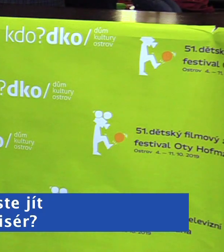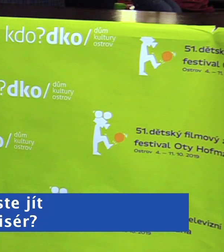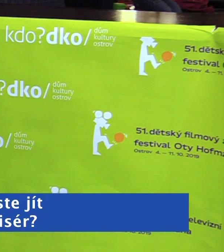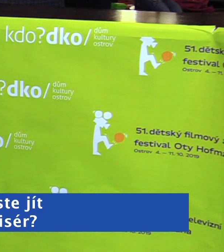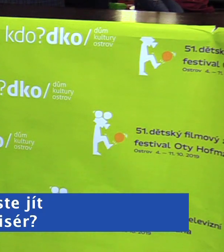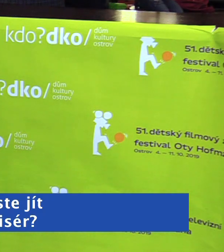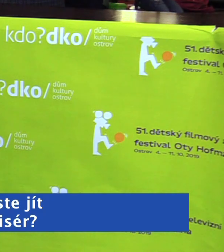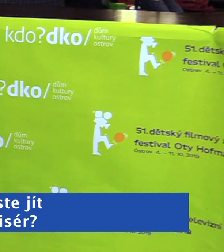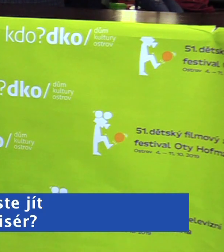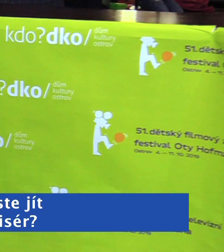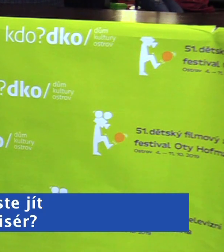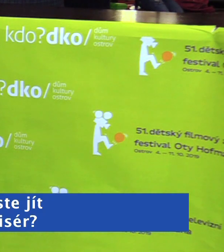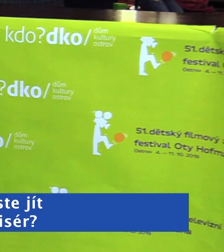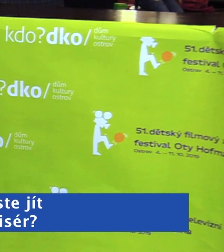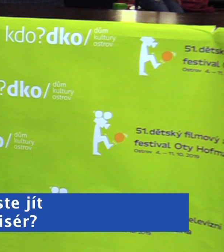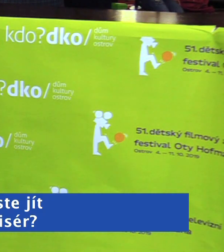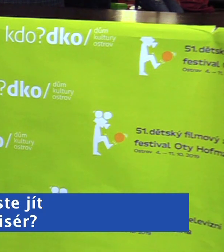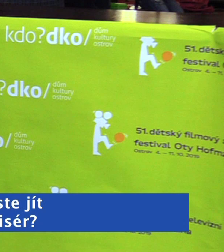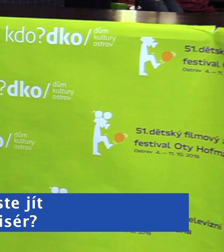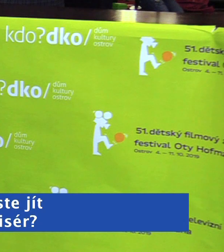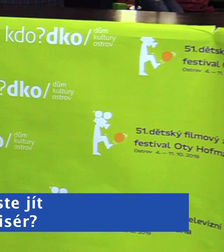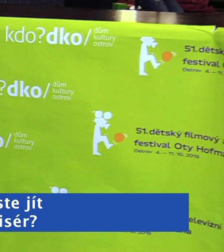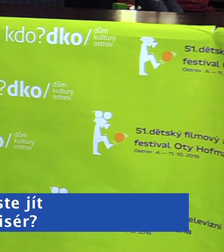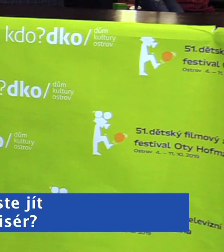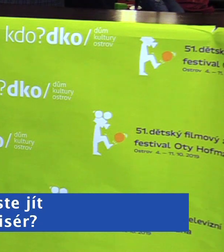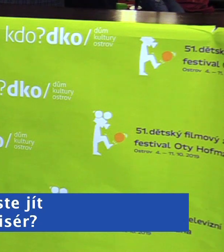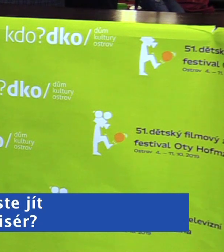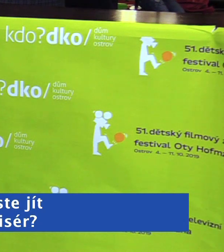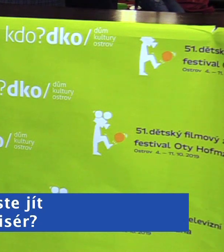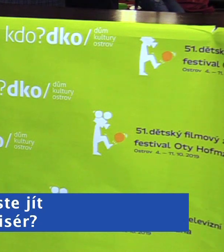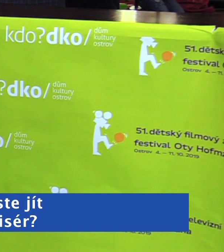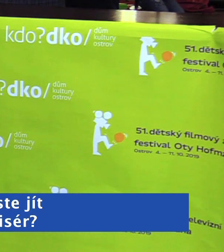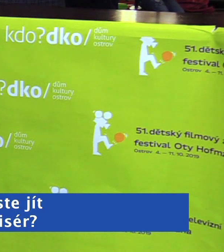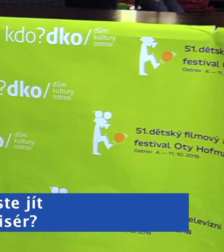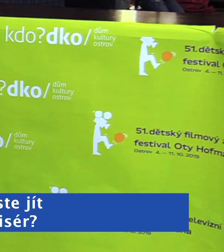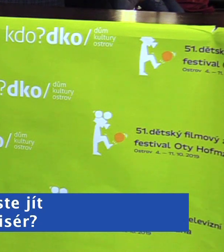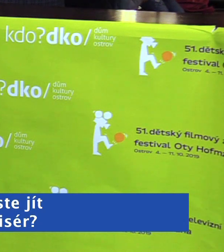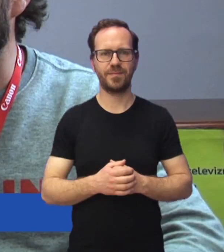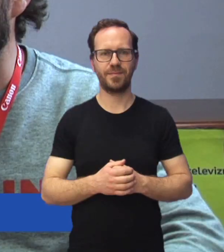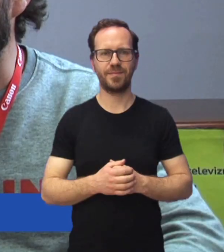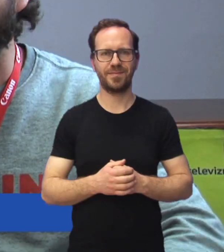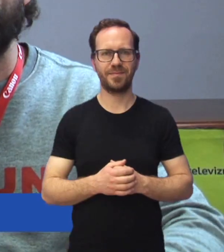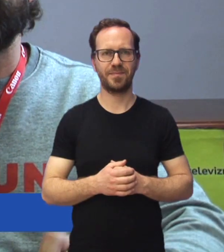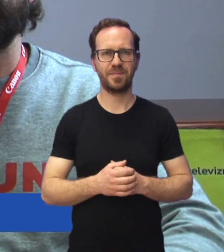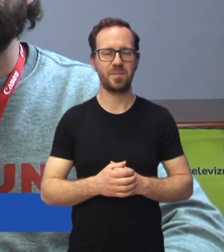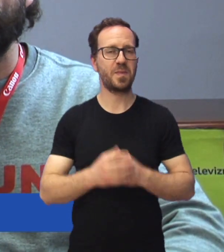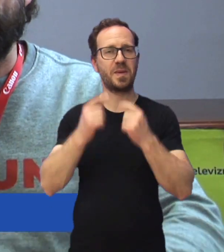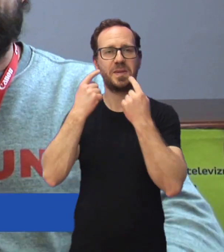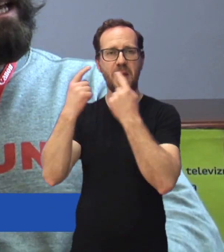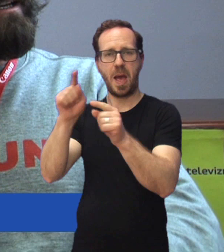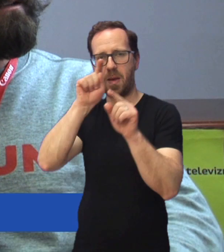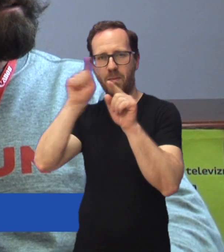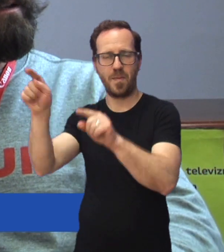Hrajete ve filmu TV Mini Uni. Musel jste jít na konkurs, nebo si vás vybral režisér?